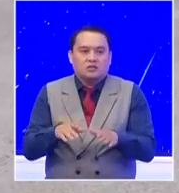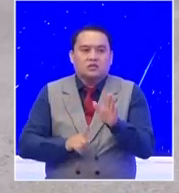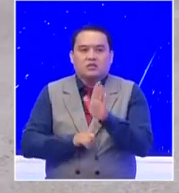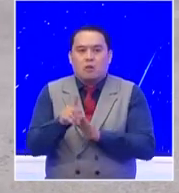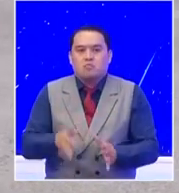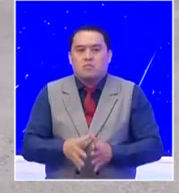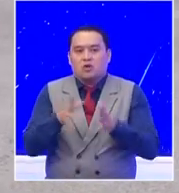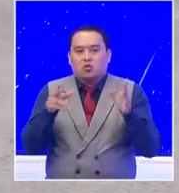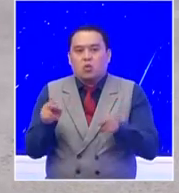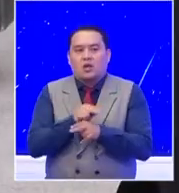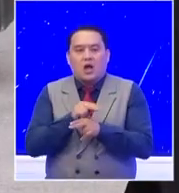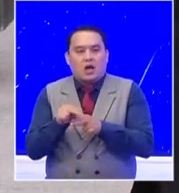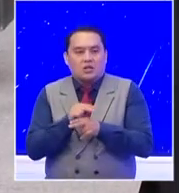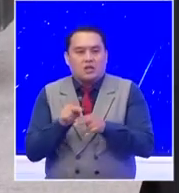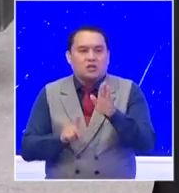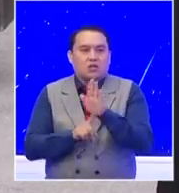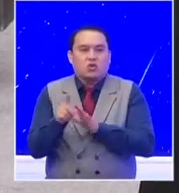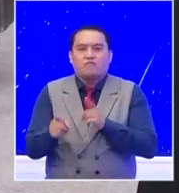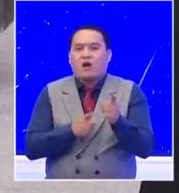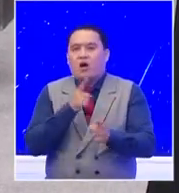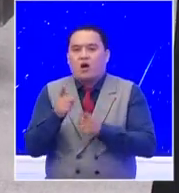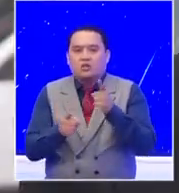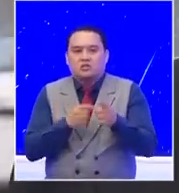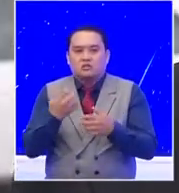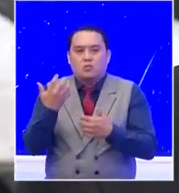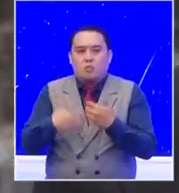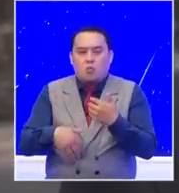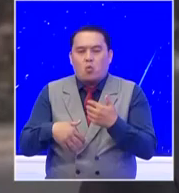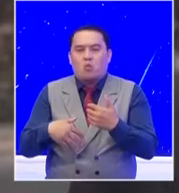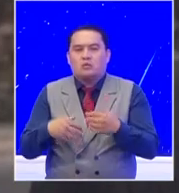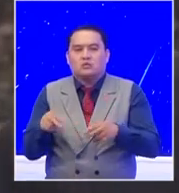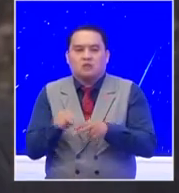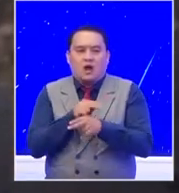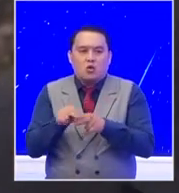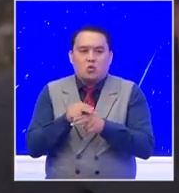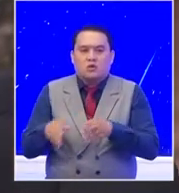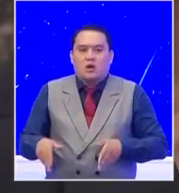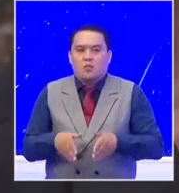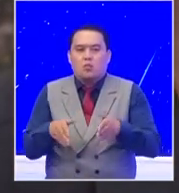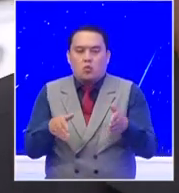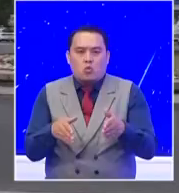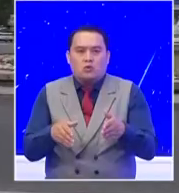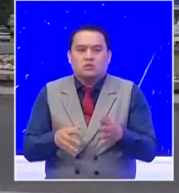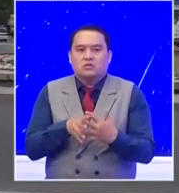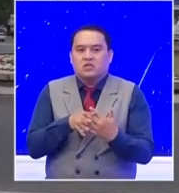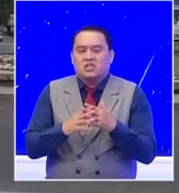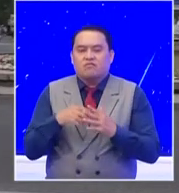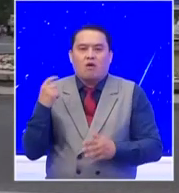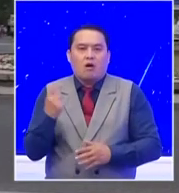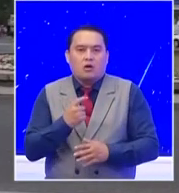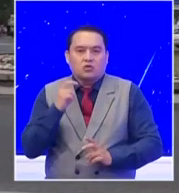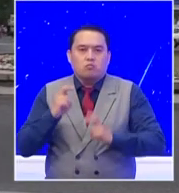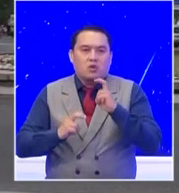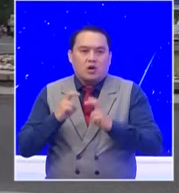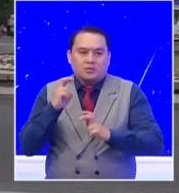для масштабной реконструкции. Началось восстановление полуразрушенных зданий города, строительство и ремонт дорог, ожило сельское хозяйство и